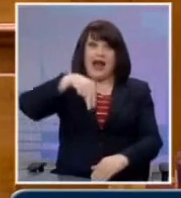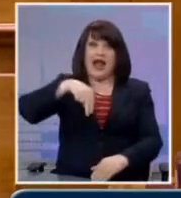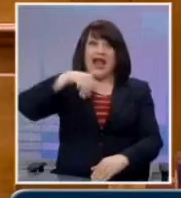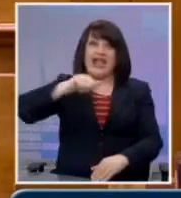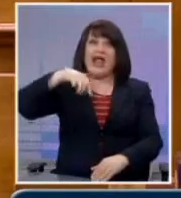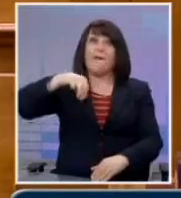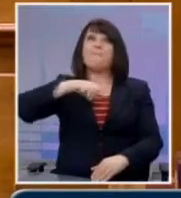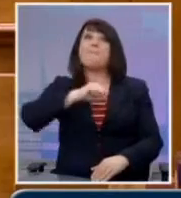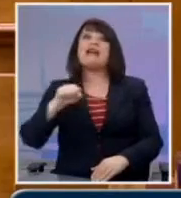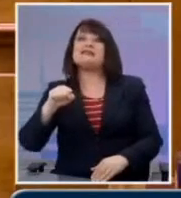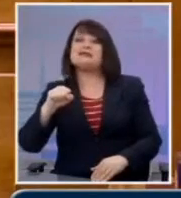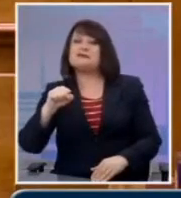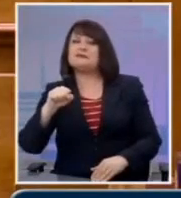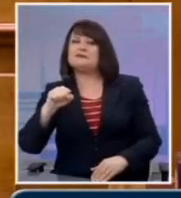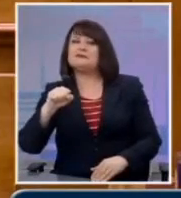Και στον Παναμά